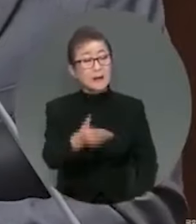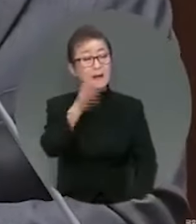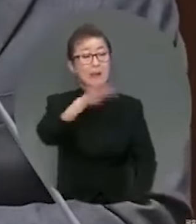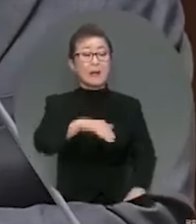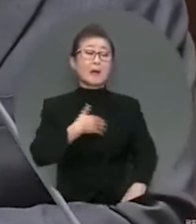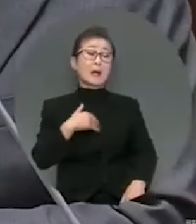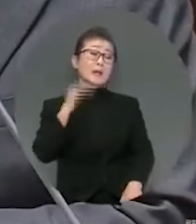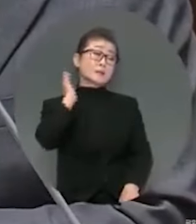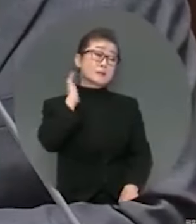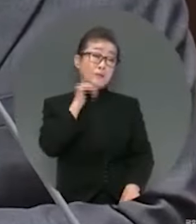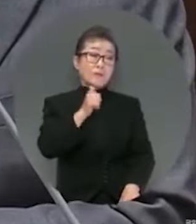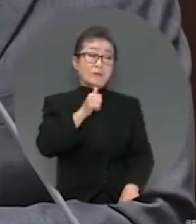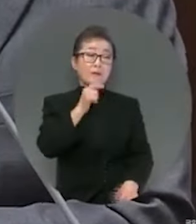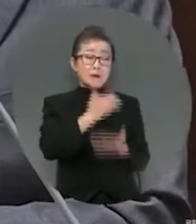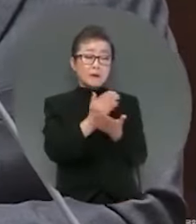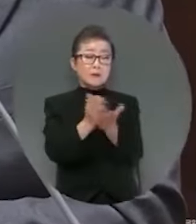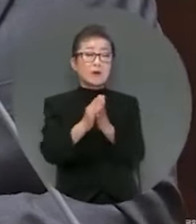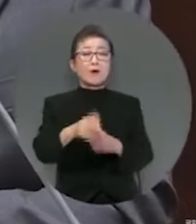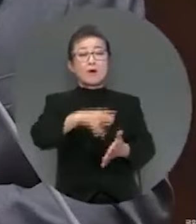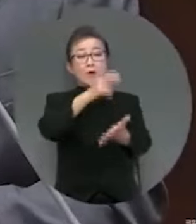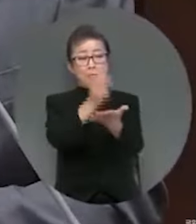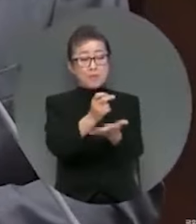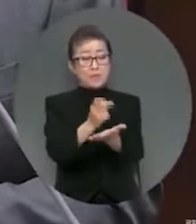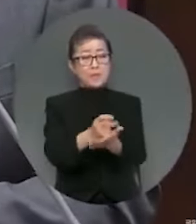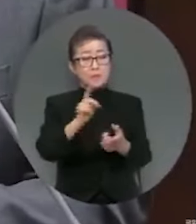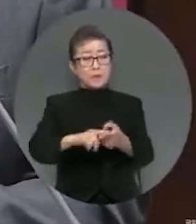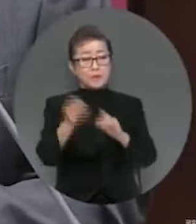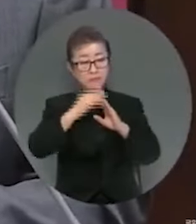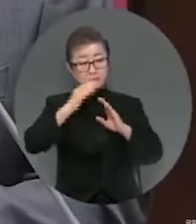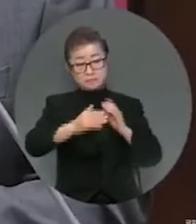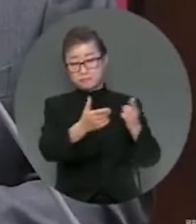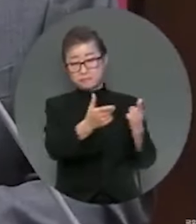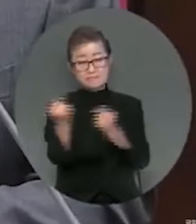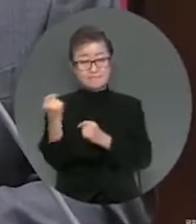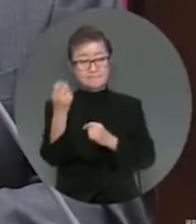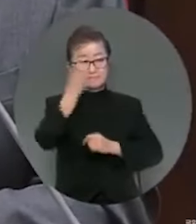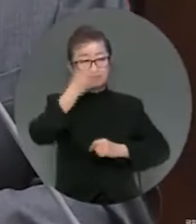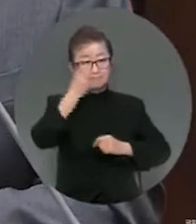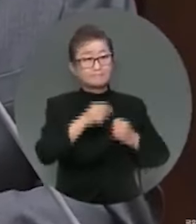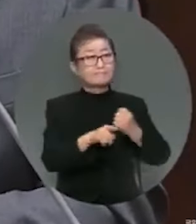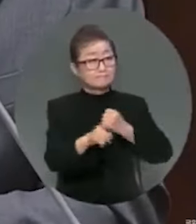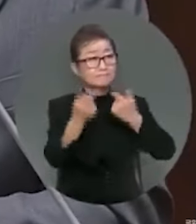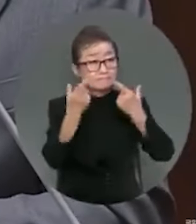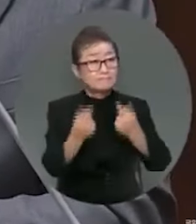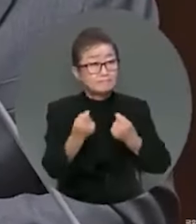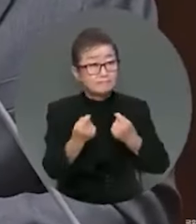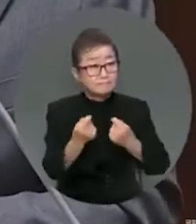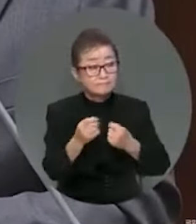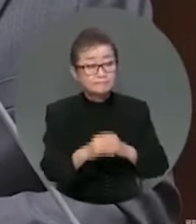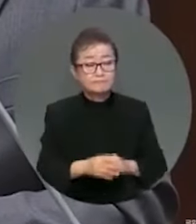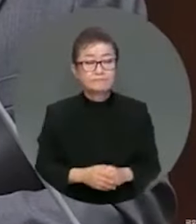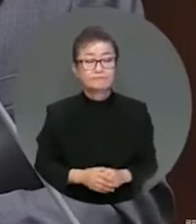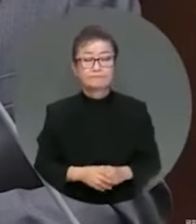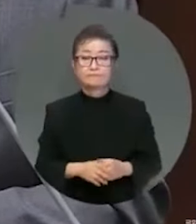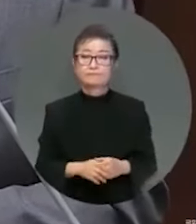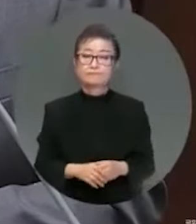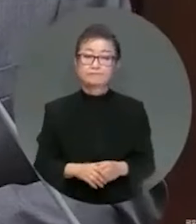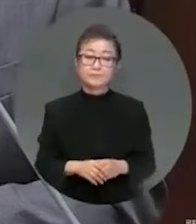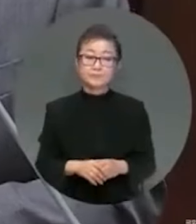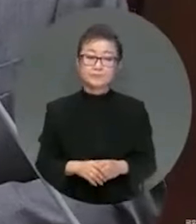앞에 평등하다는 것이 바로 정의다 이렇게 생각하는데 동의하시죠? 예. PPT 봐주시기